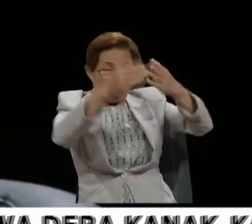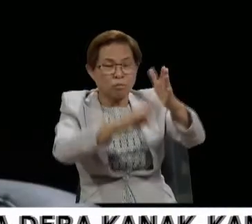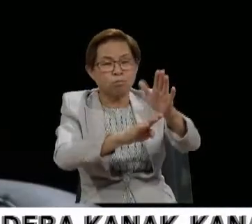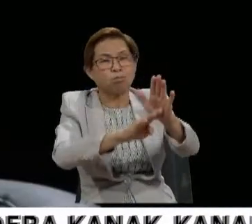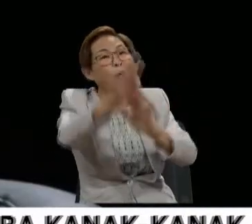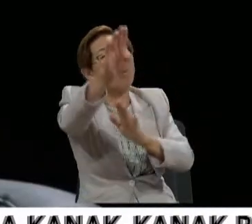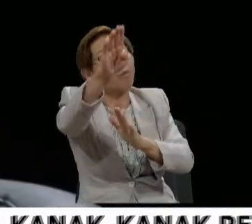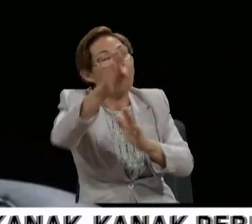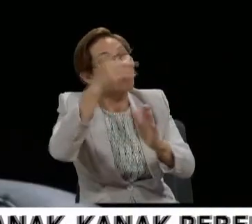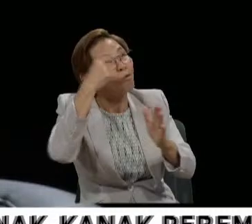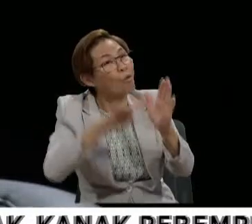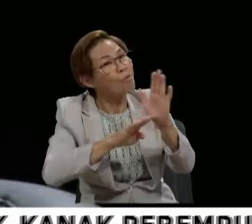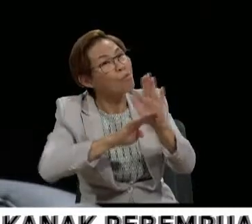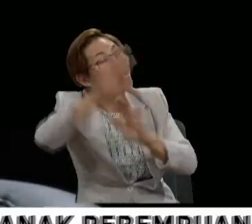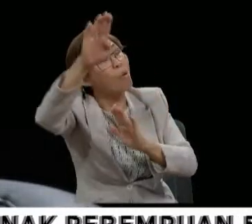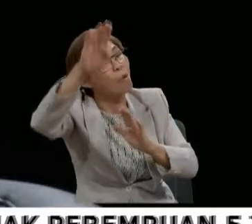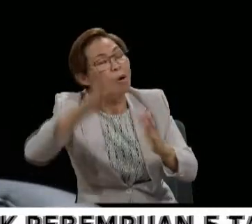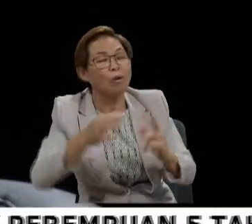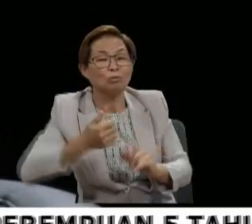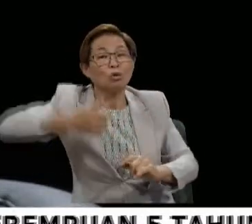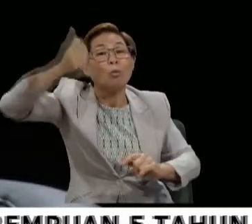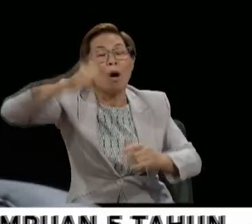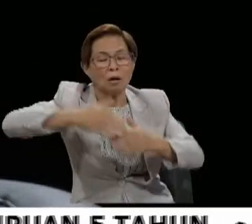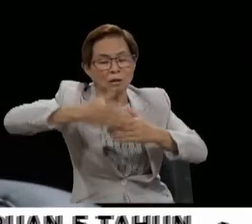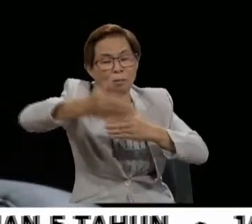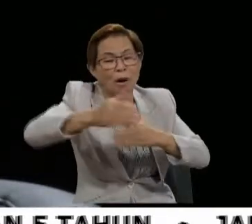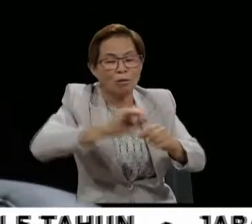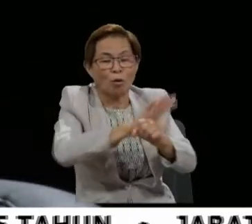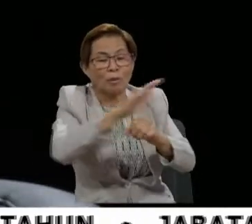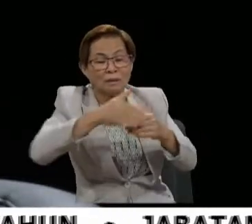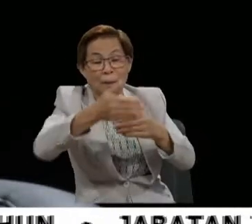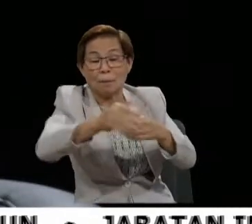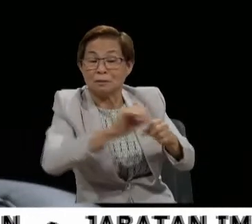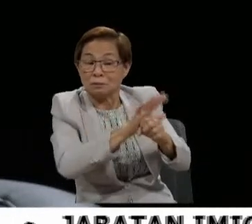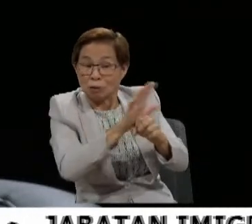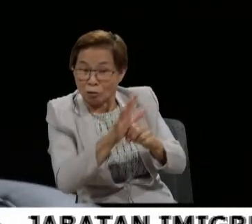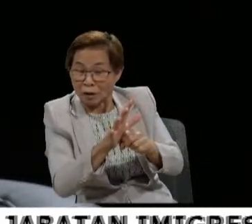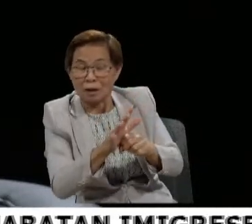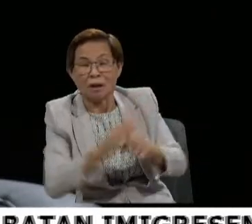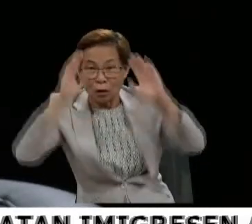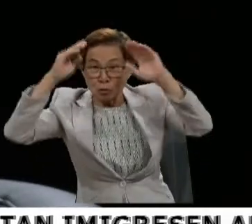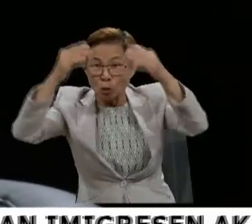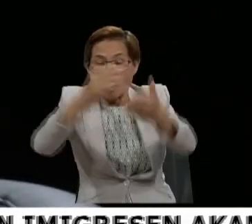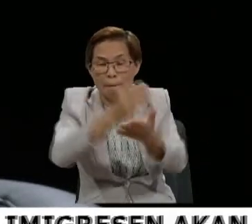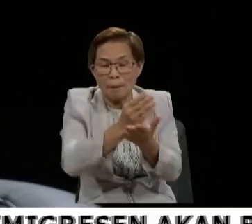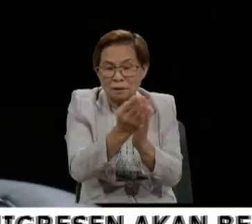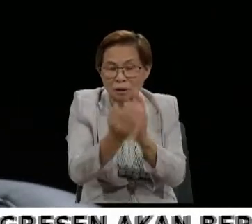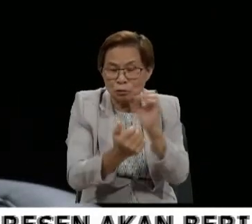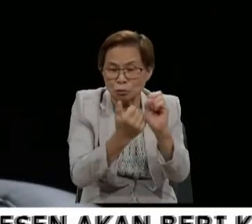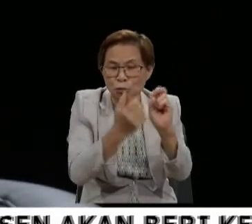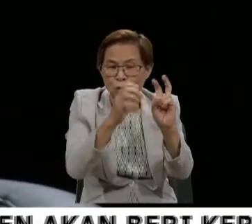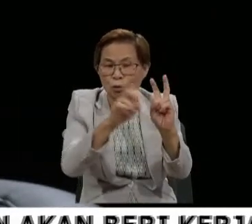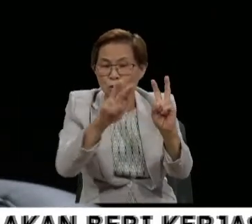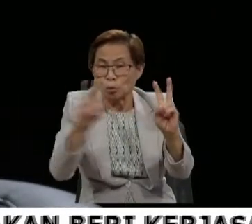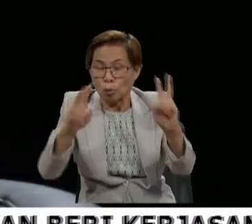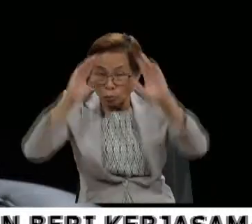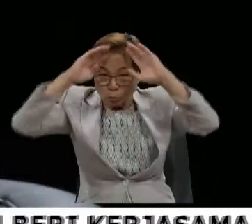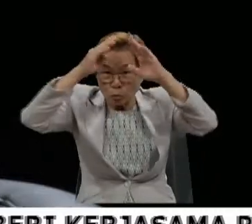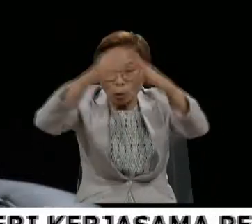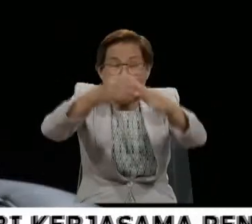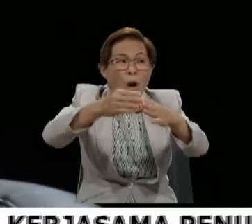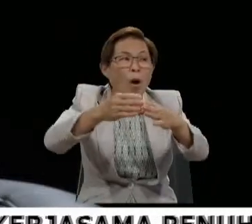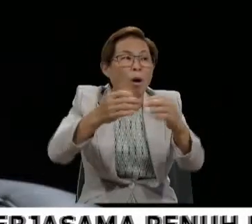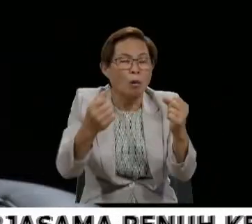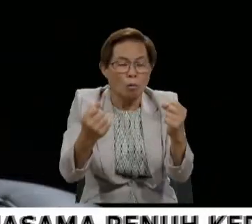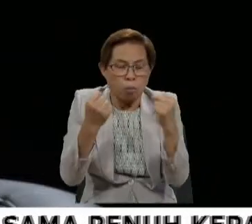ya atau recovery terutamanya pasca covid-19 ya dan tumpuan bajet 2022 juga kepada pembuhan struktur